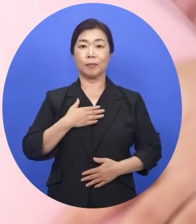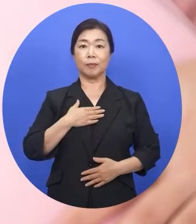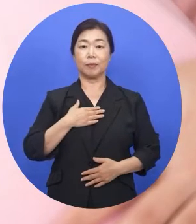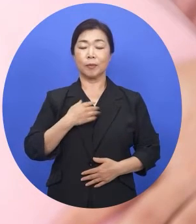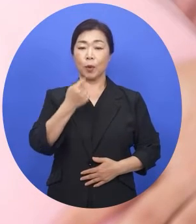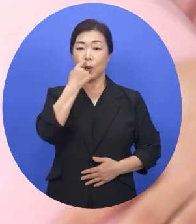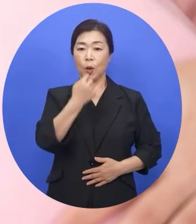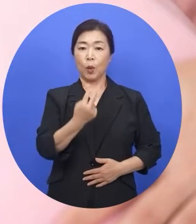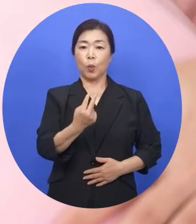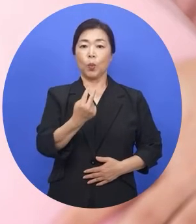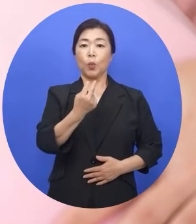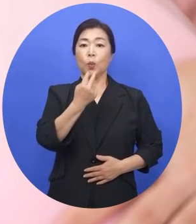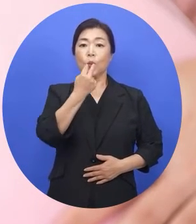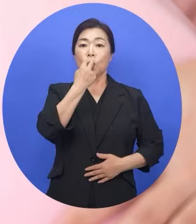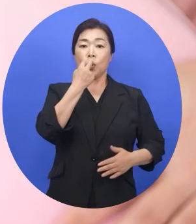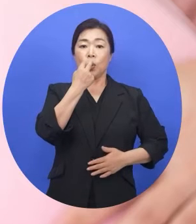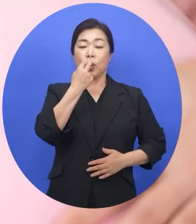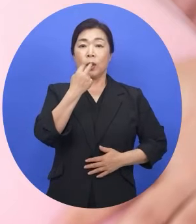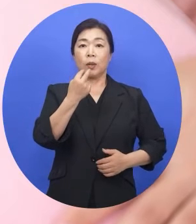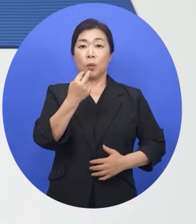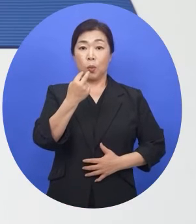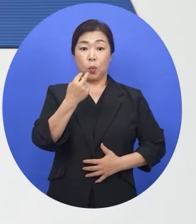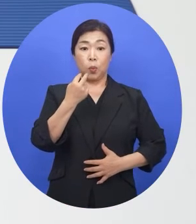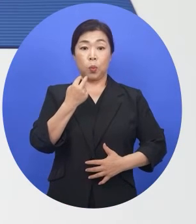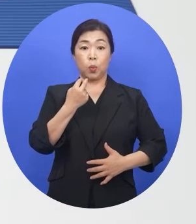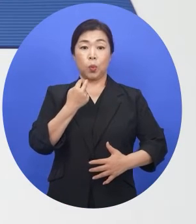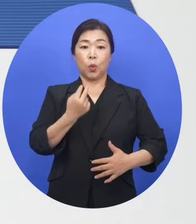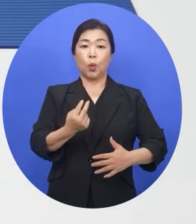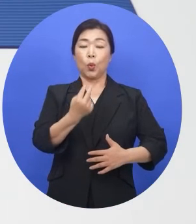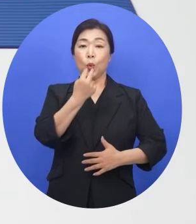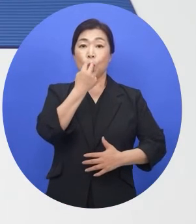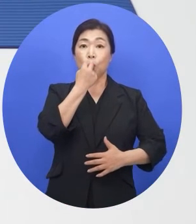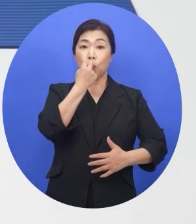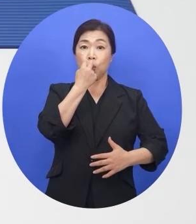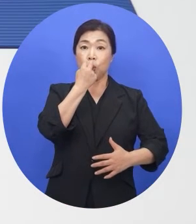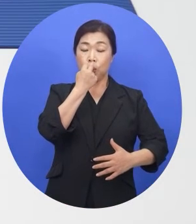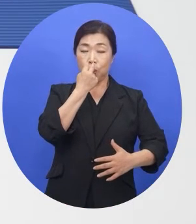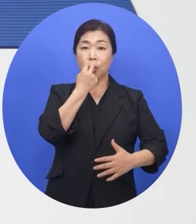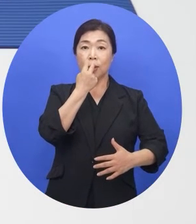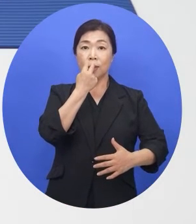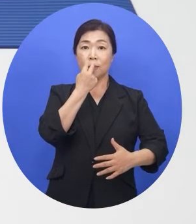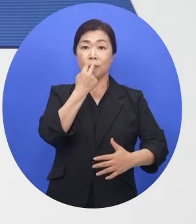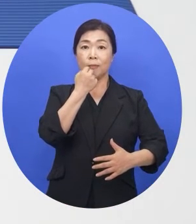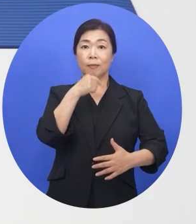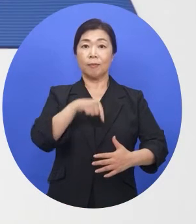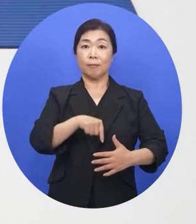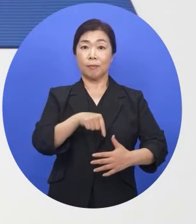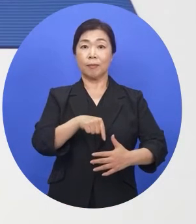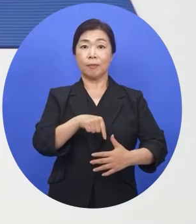코로 숨을 들이마셔 배에 있는 손이 올라가게 합니다.